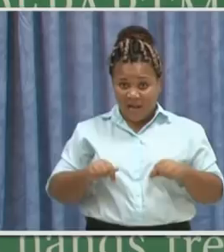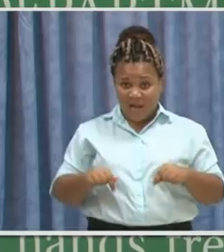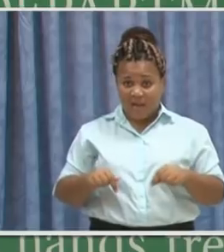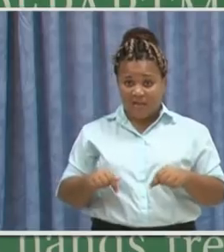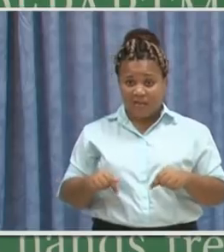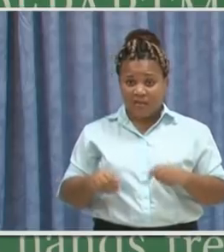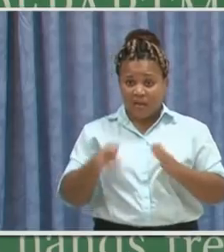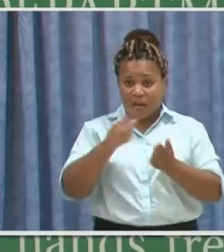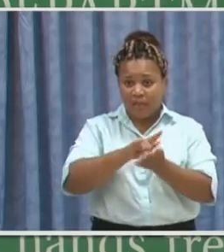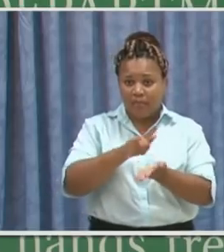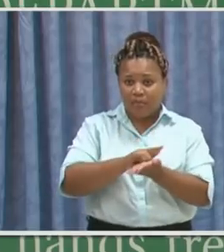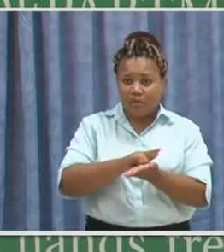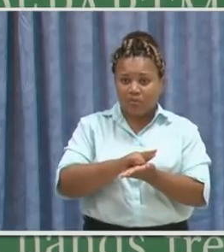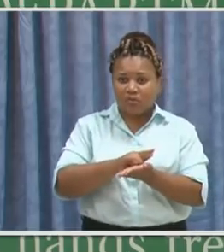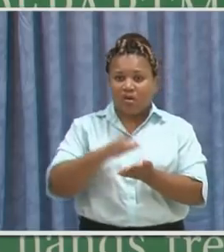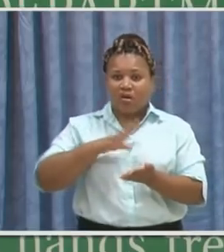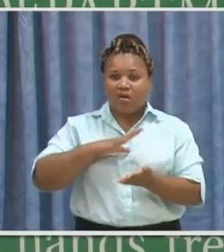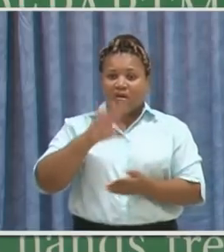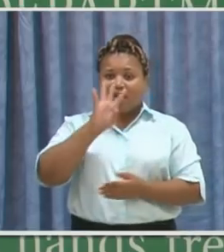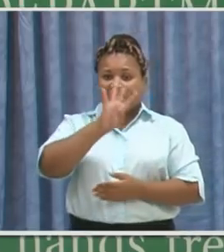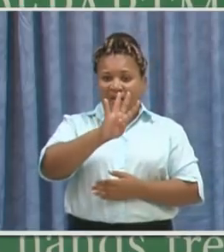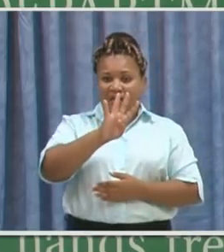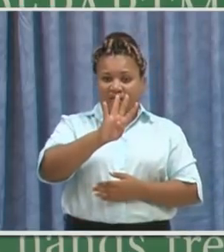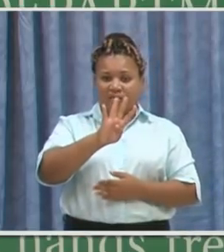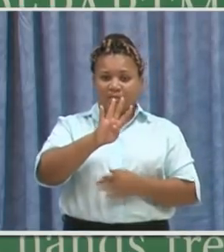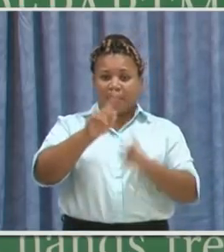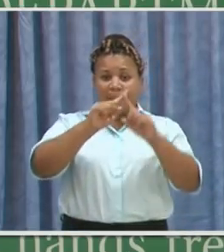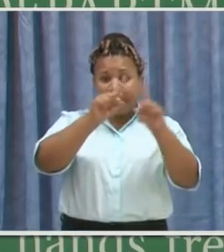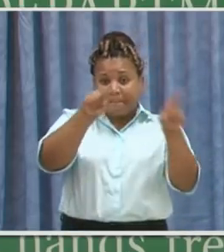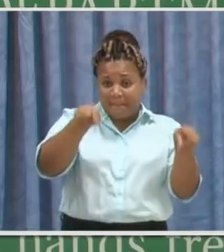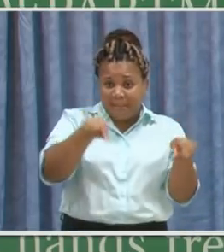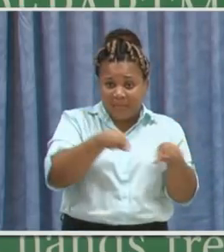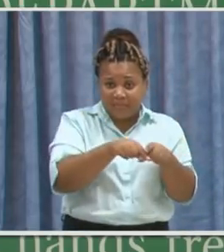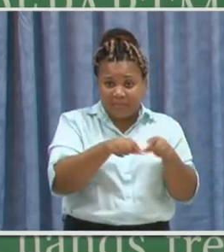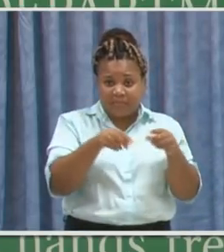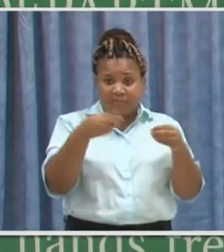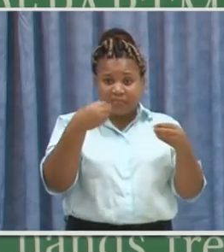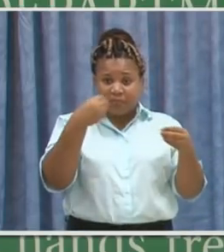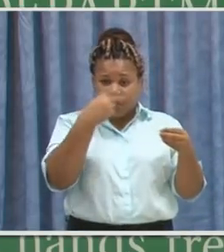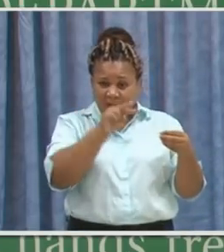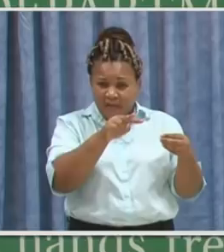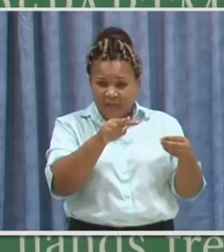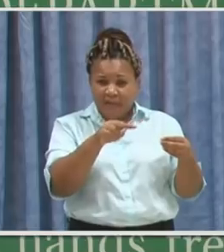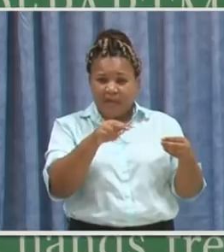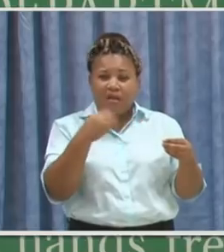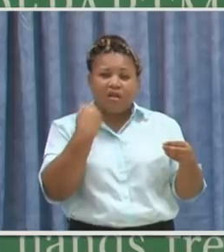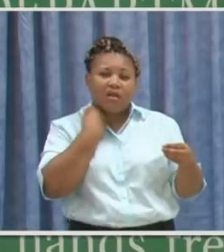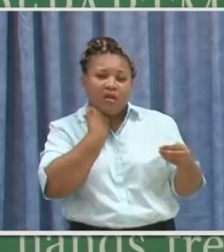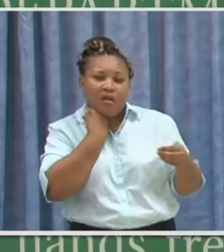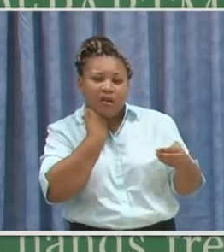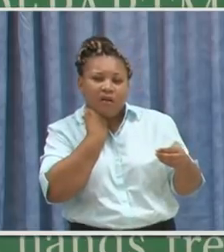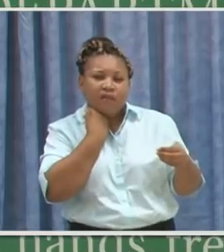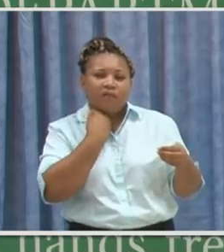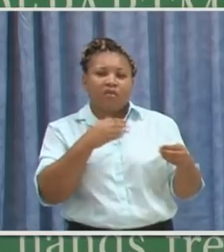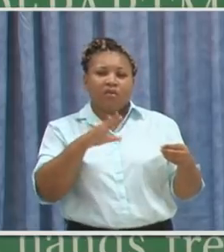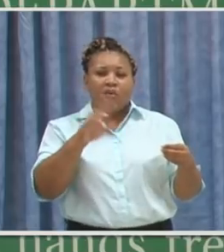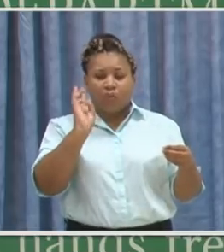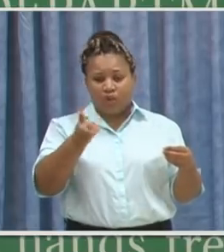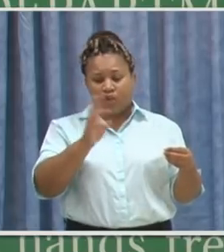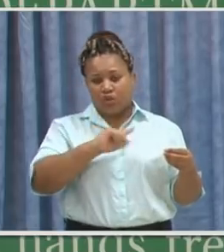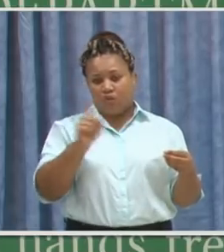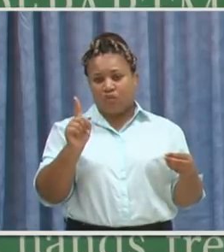airport. Nous avons des officiers de la santé publique qui ont des training additionnels. Nous pouvons recevoir plus de training encore avec